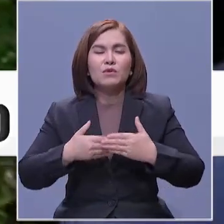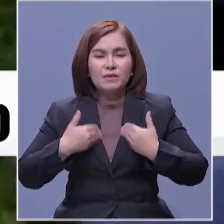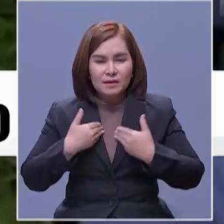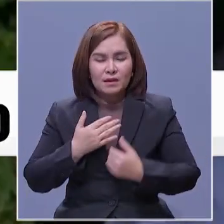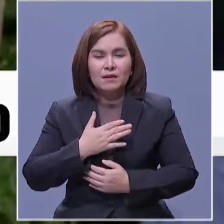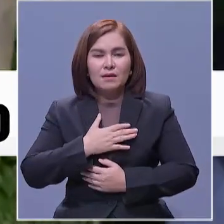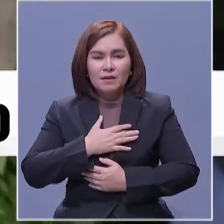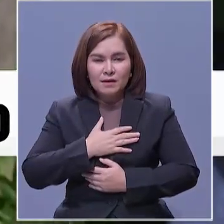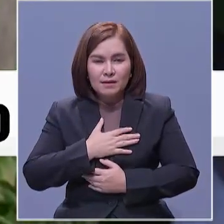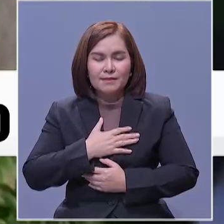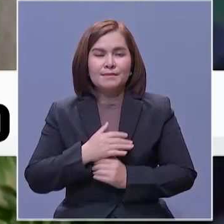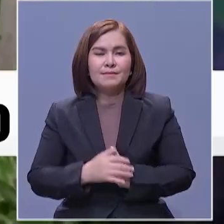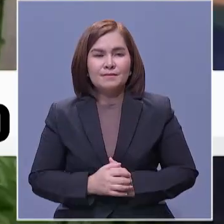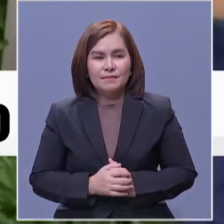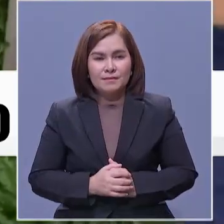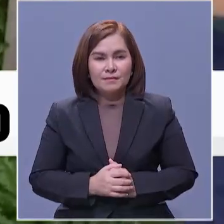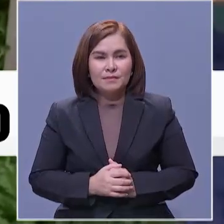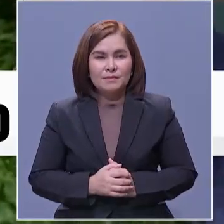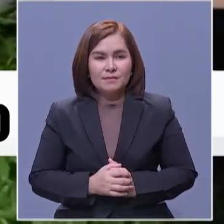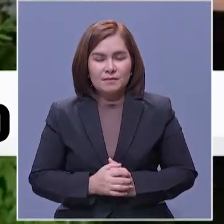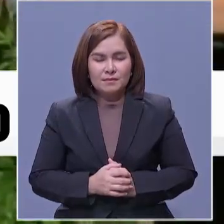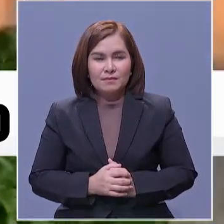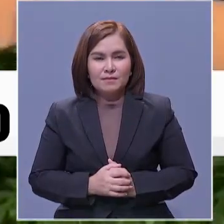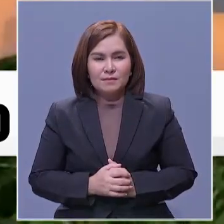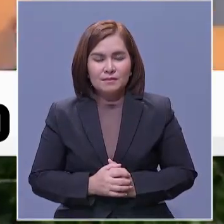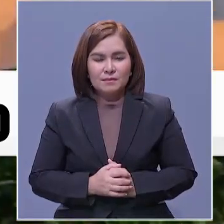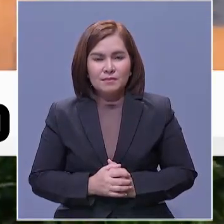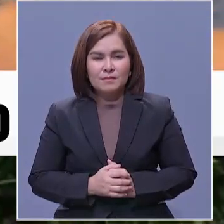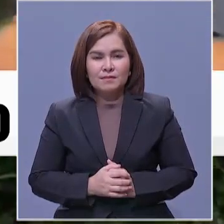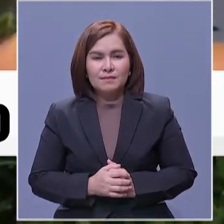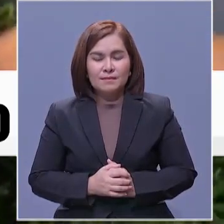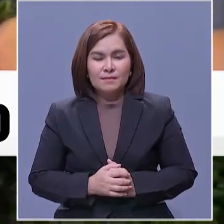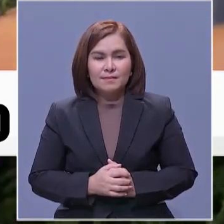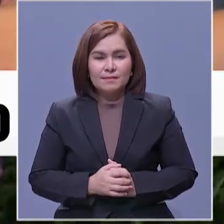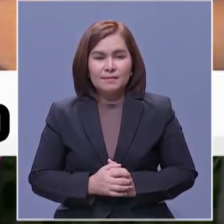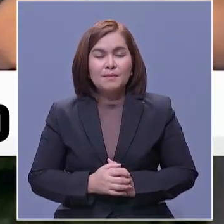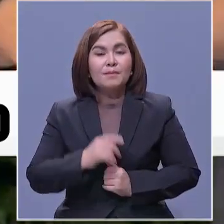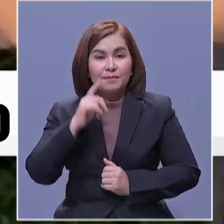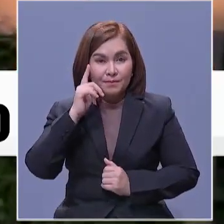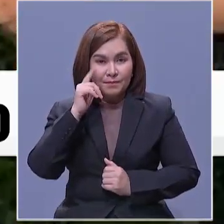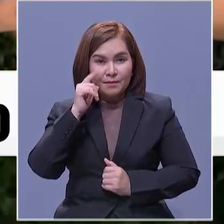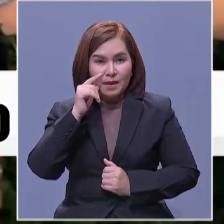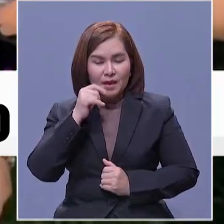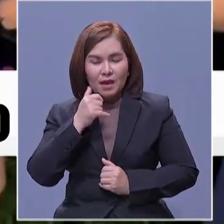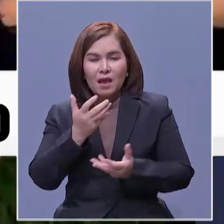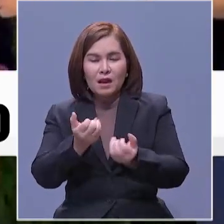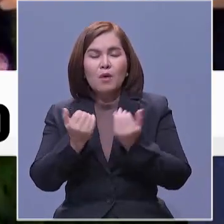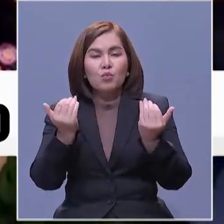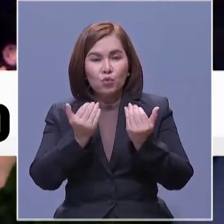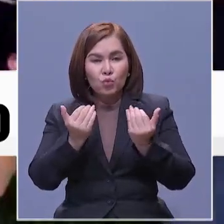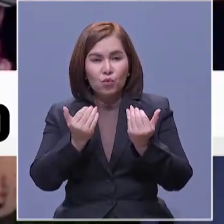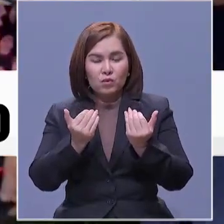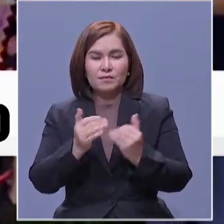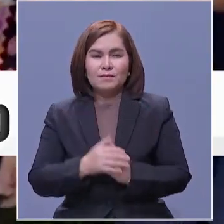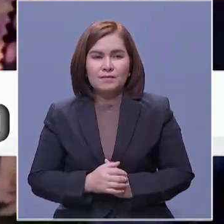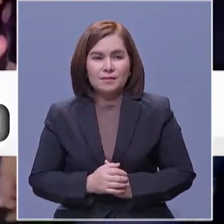โล่งอกก็คงโล่งอกมากๆนะคะ ครับนี่เป็นบรรยากาศที่ทางคุณทิพย์ประภาแซ่ว่างนะครับผู้เป็นแม่รีบเข้าไปรอรับลูกชาย